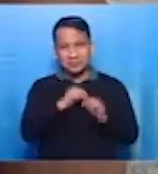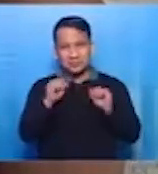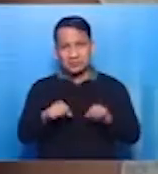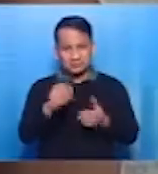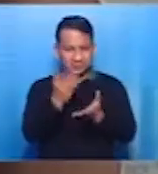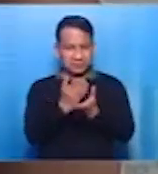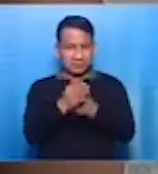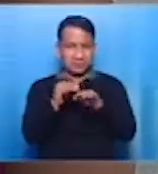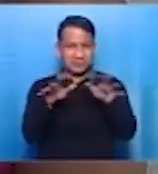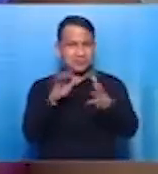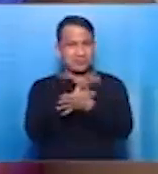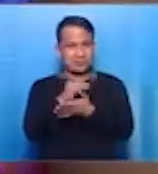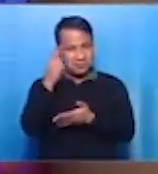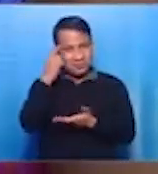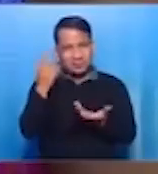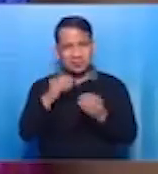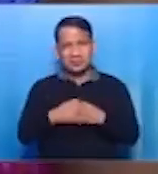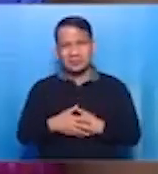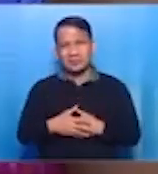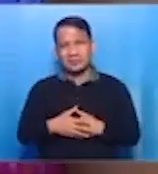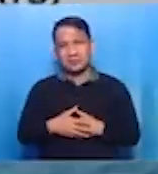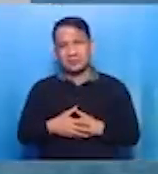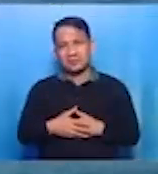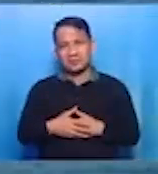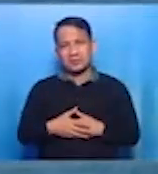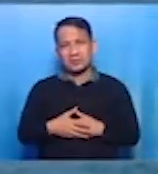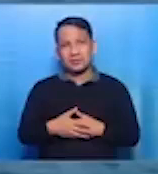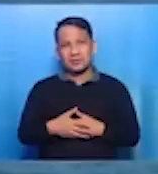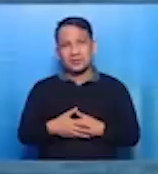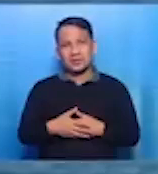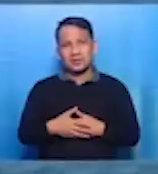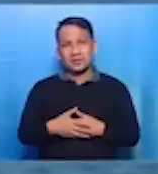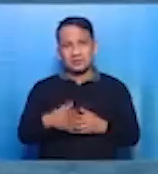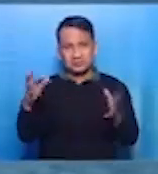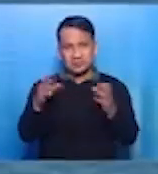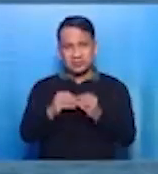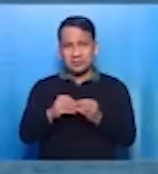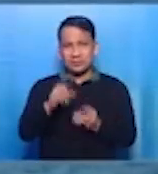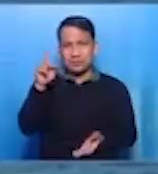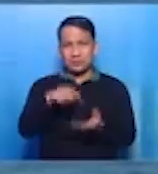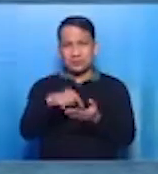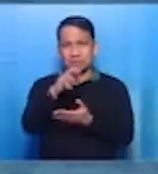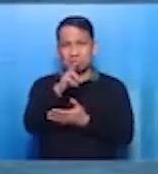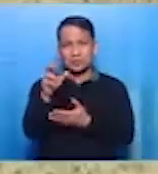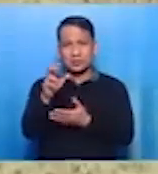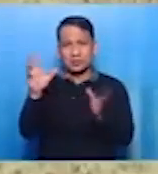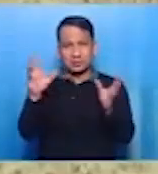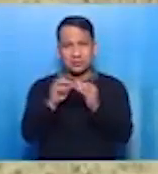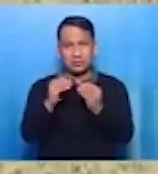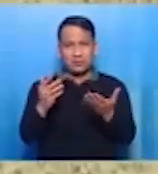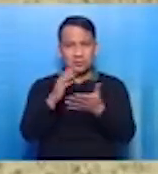stop the COVID. I do really think that's a measure that, you know, would save people. Umabot na sa higit 1,300 ang